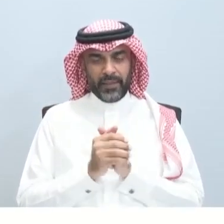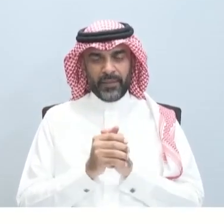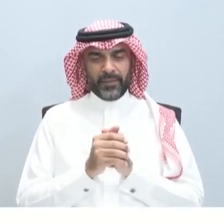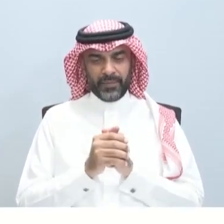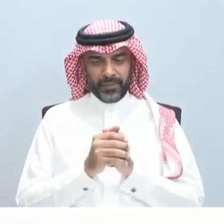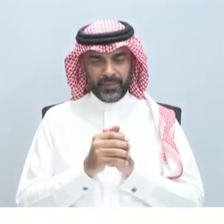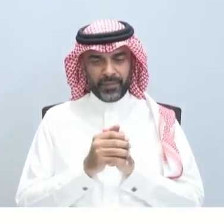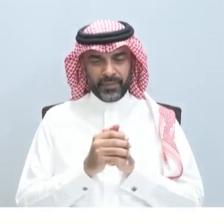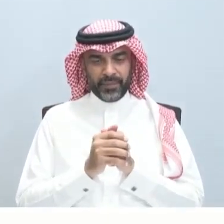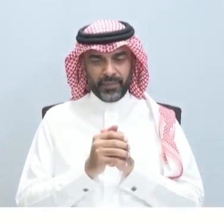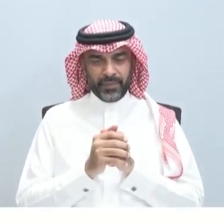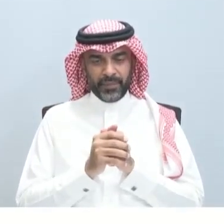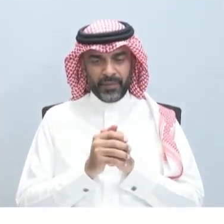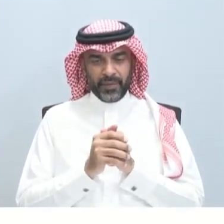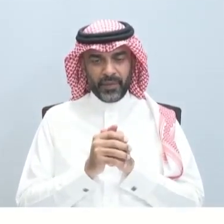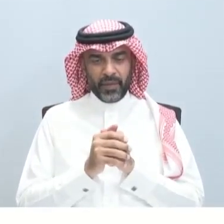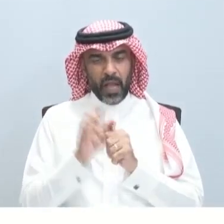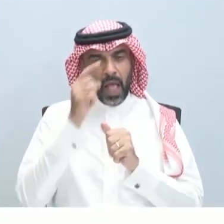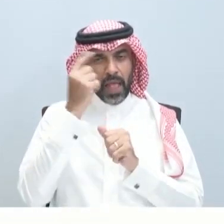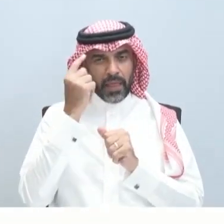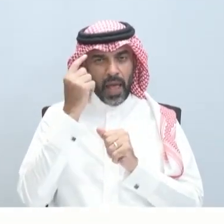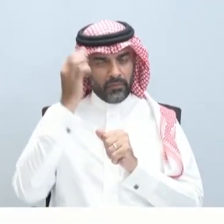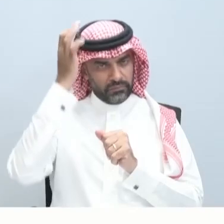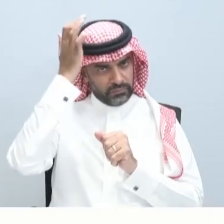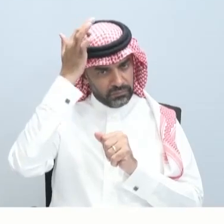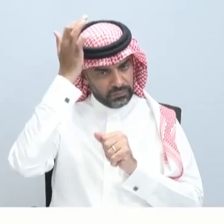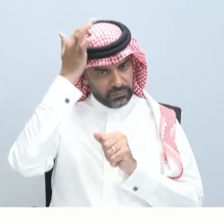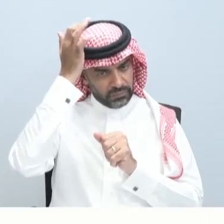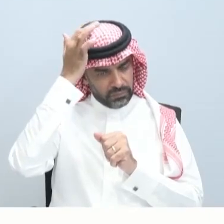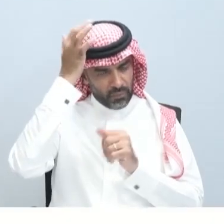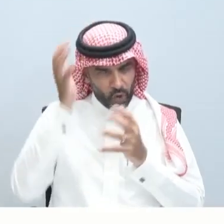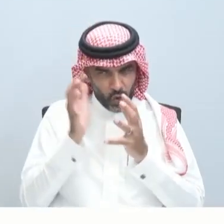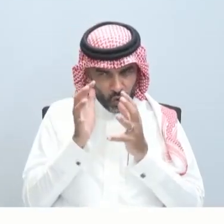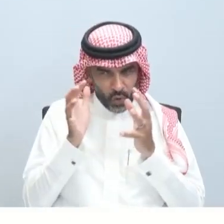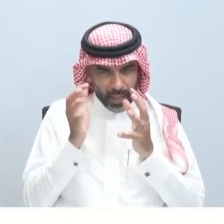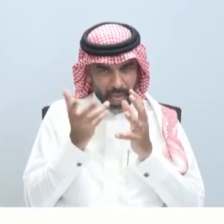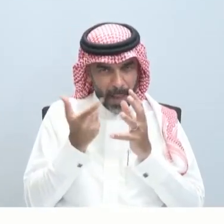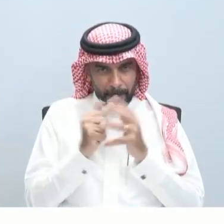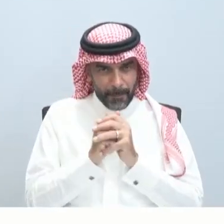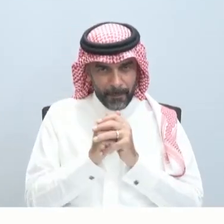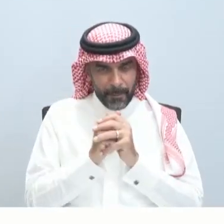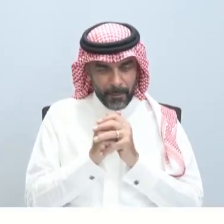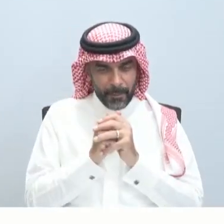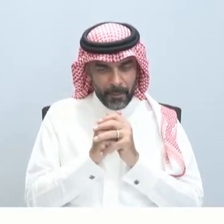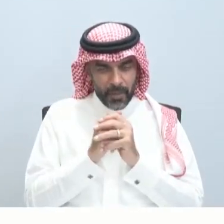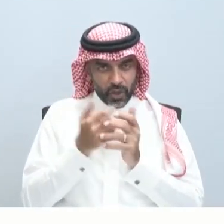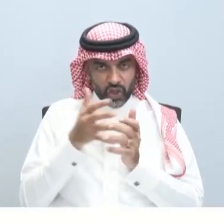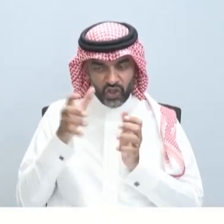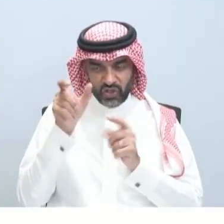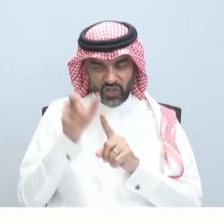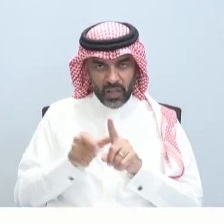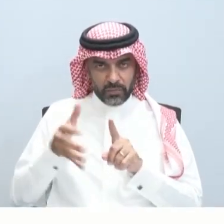ابنائي وبناتي يقول اذا كانت كتله دماغ الشخص البالغ حوالي واحد